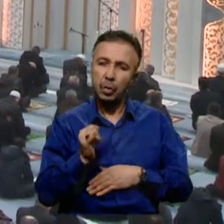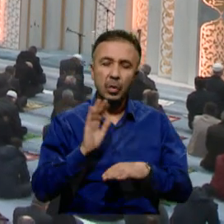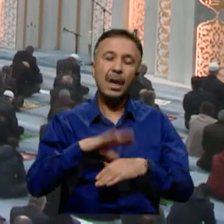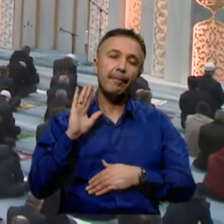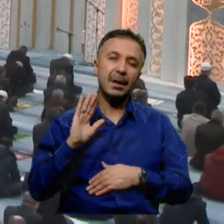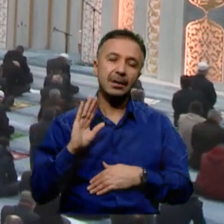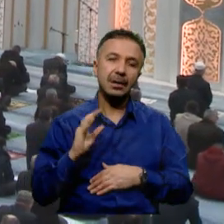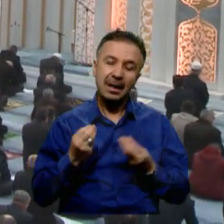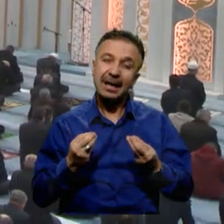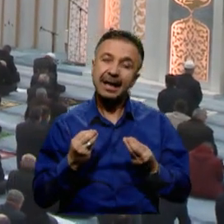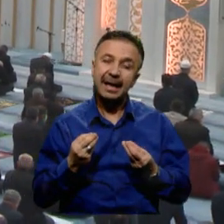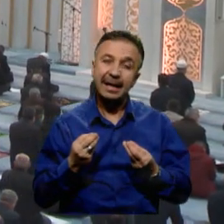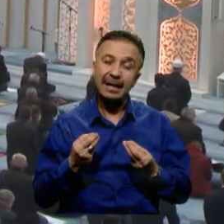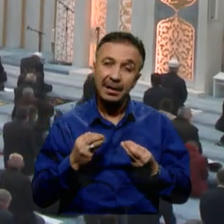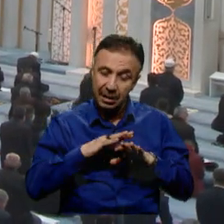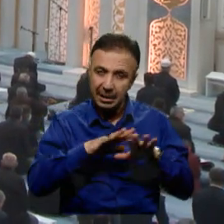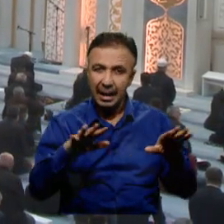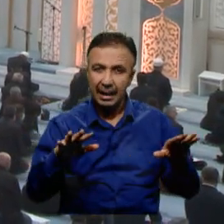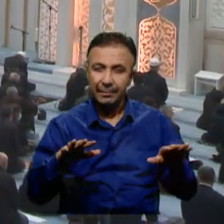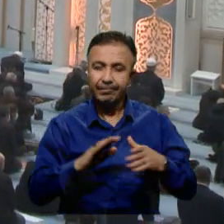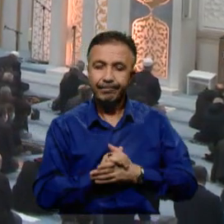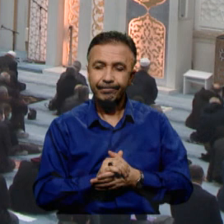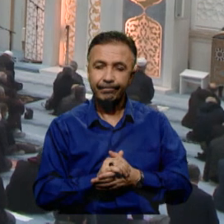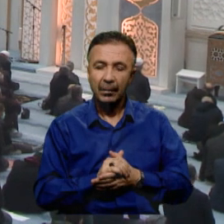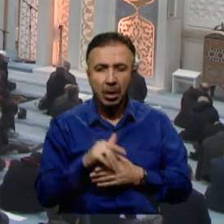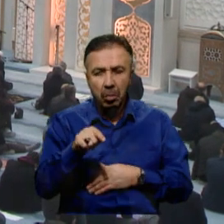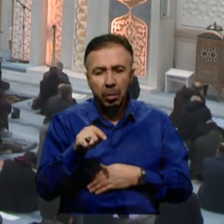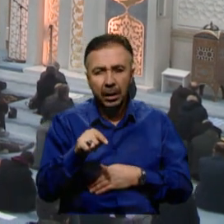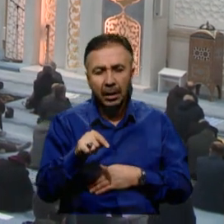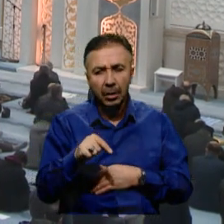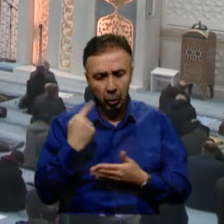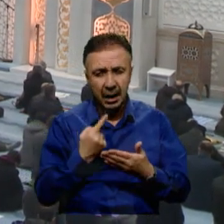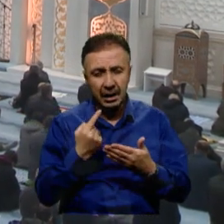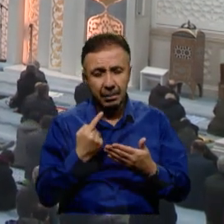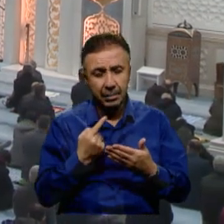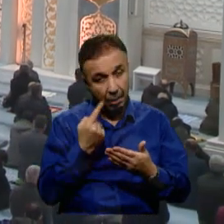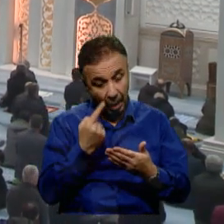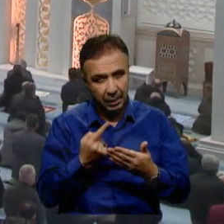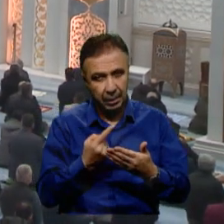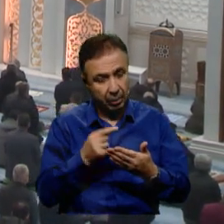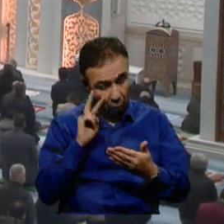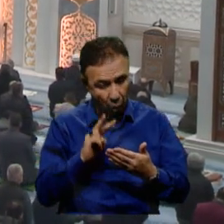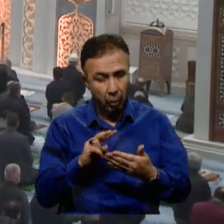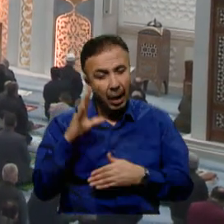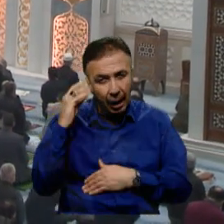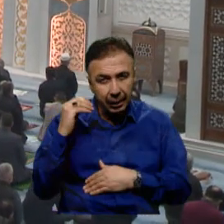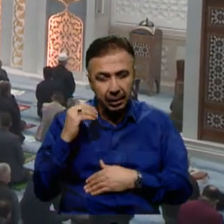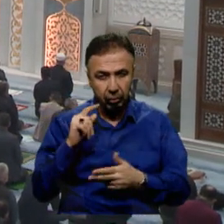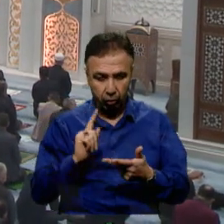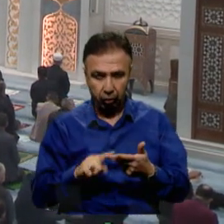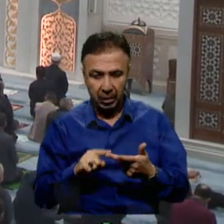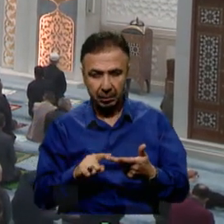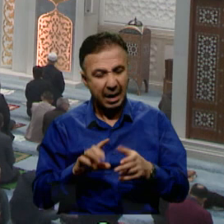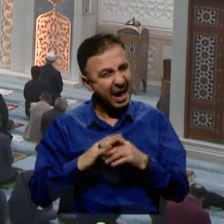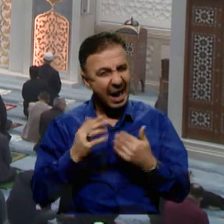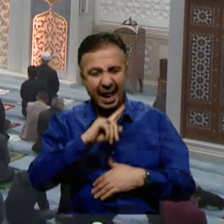Hayır üretir, iyilik üretir, güzellik üretir. Bunları Kur'an-ı Kerim'den gördük, anladık. Üçüncü aşama nedir